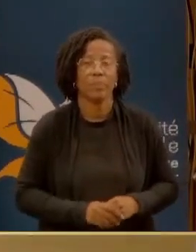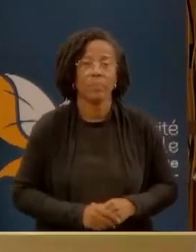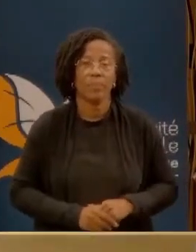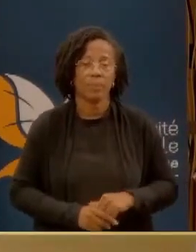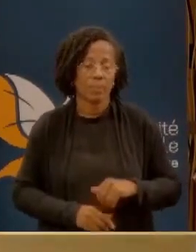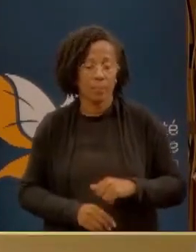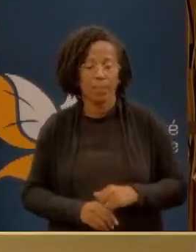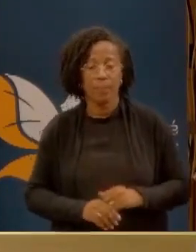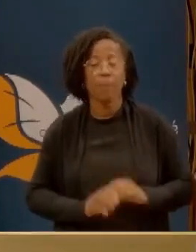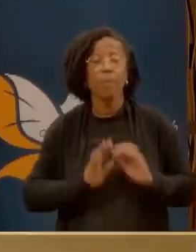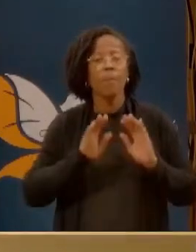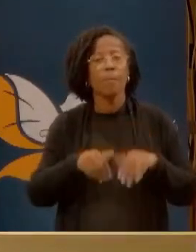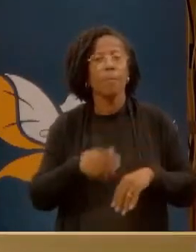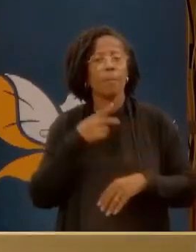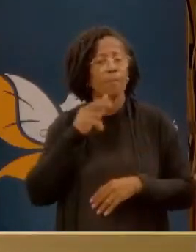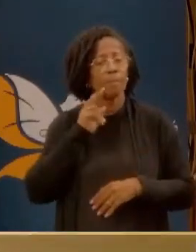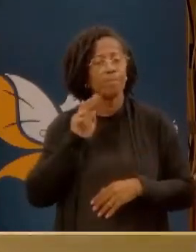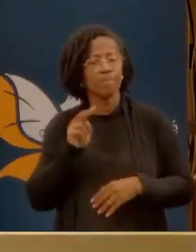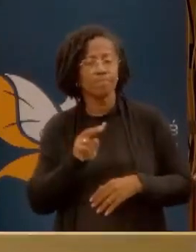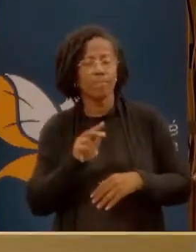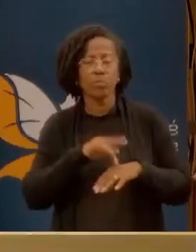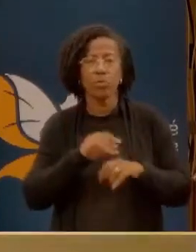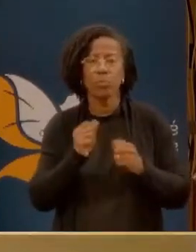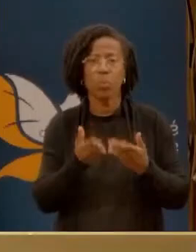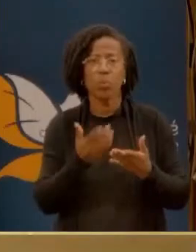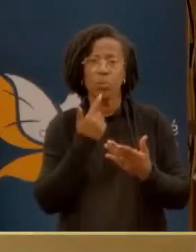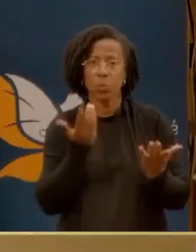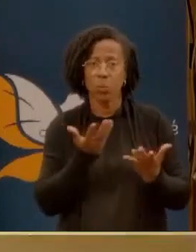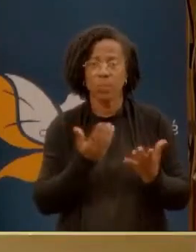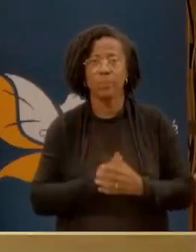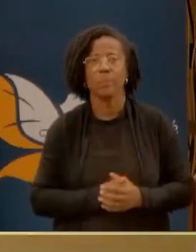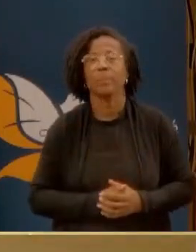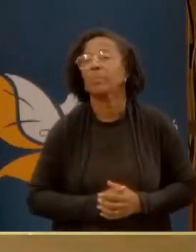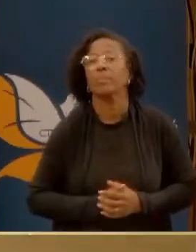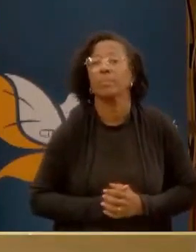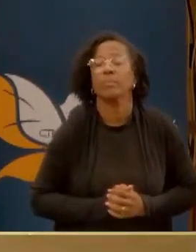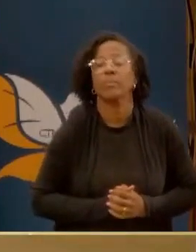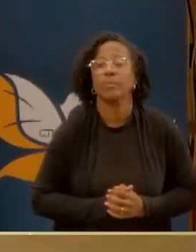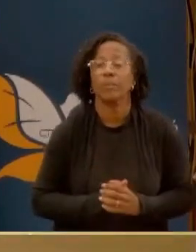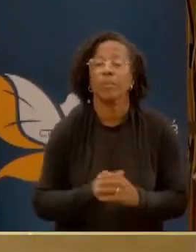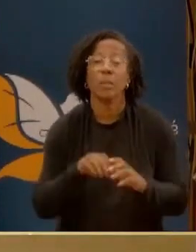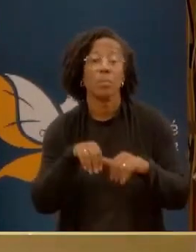Mais j'ai regardé ce qui nous est proposé là. Elle nous est proposé